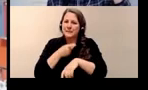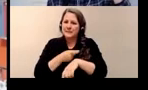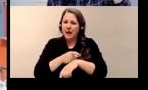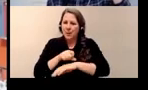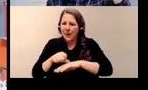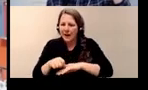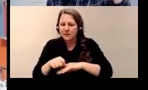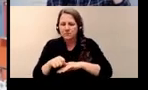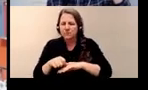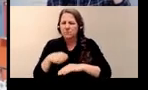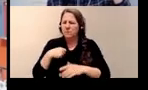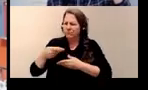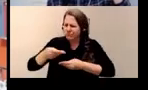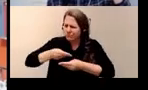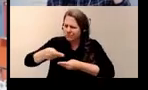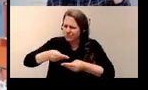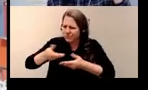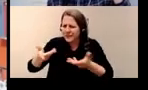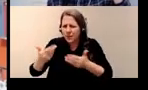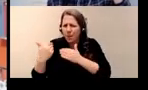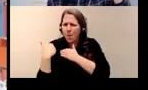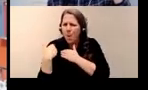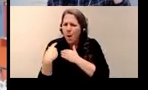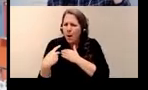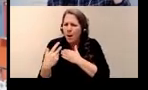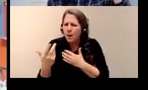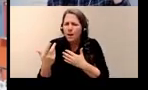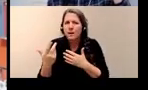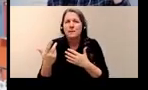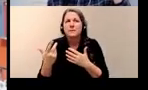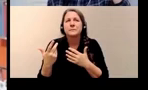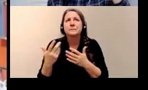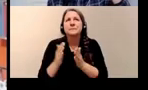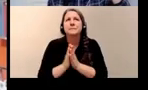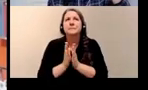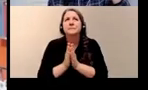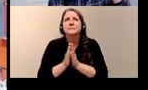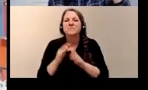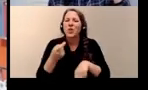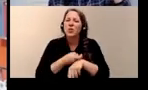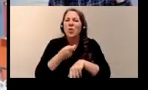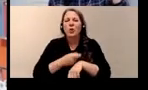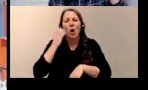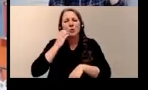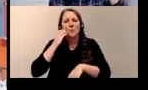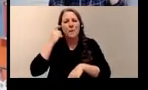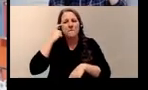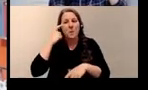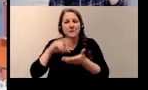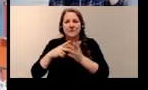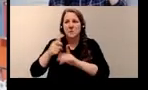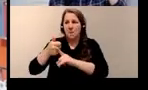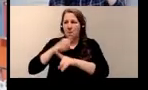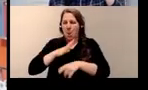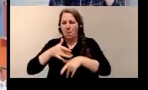mettre en avant leur rôle comme des sortes de docteurs smartphones, de personnes qui allaient pouvoir